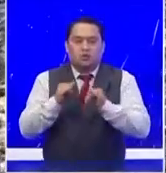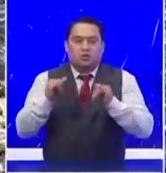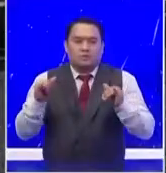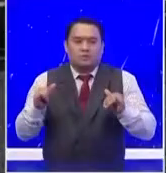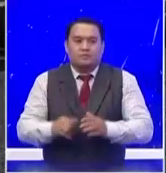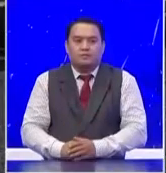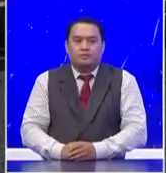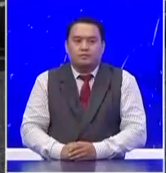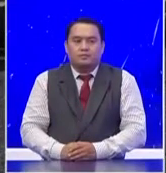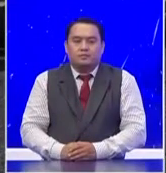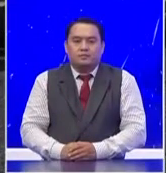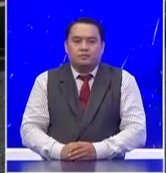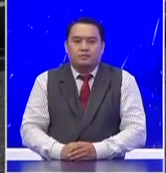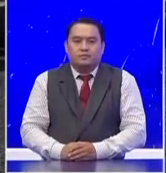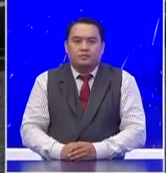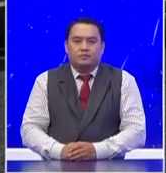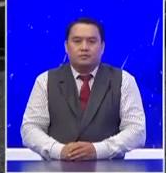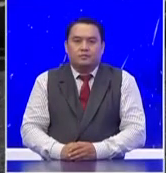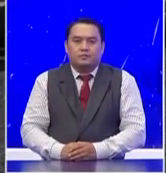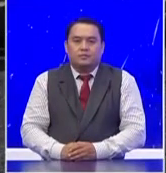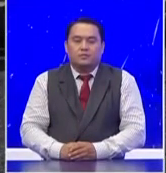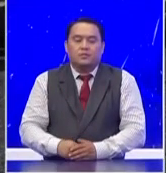жүргізілуде. Сити контрактшн Қытай